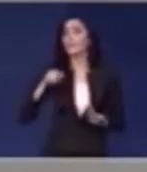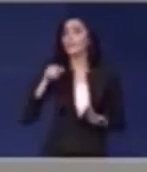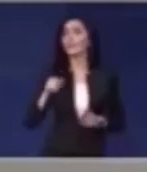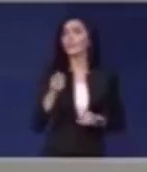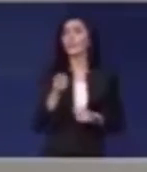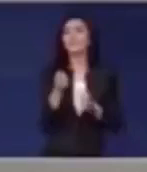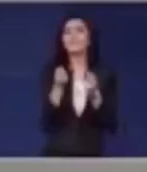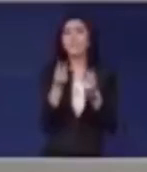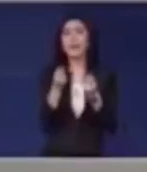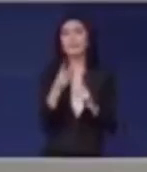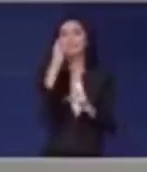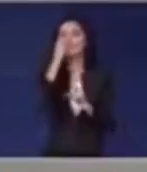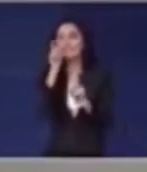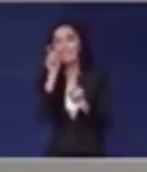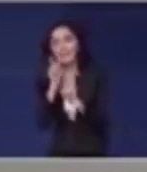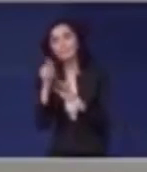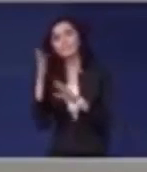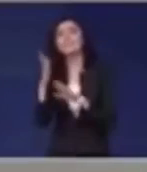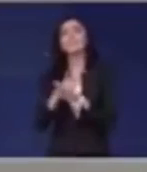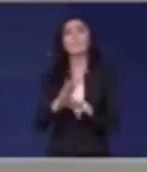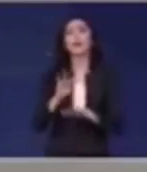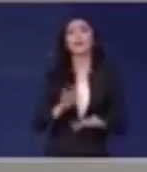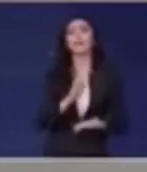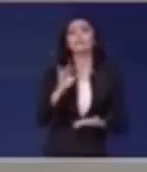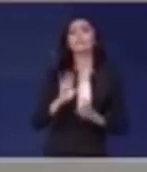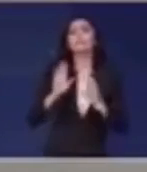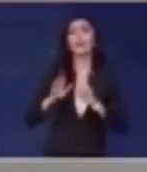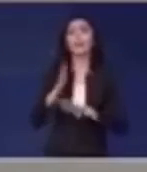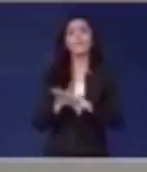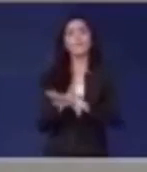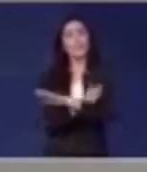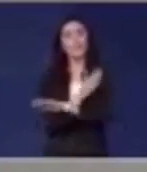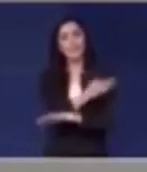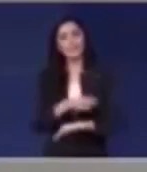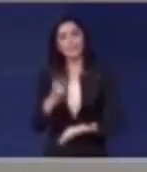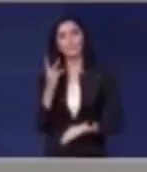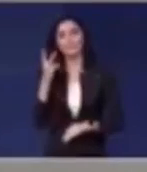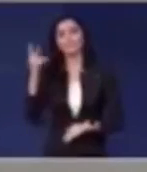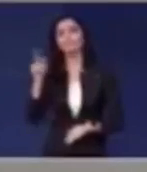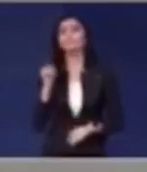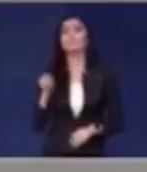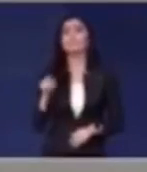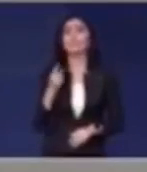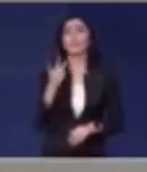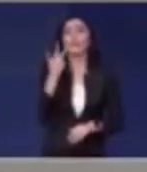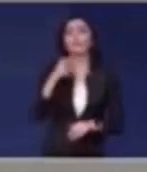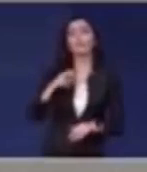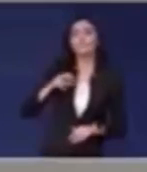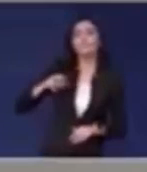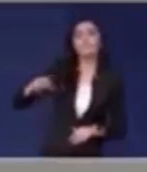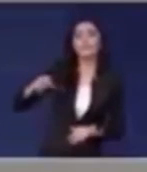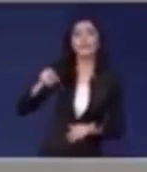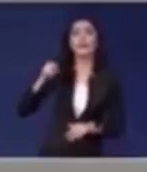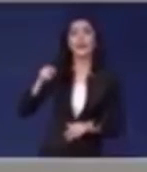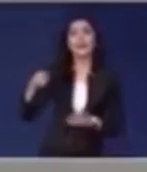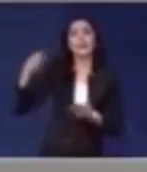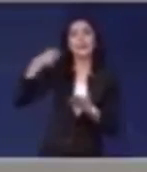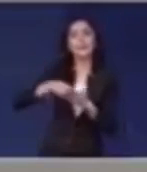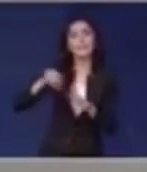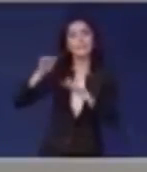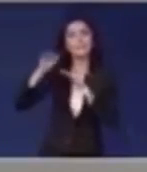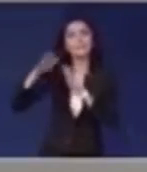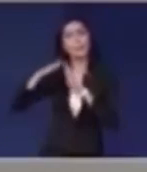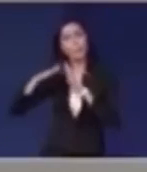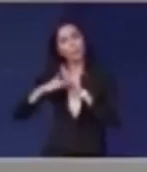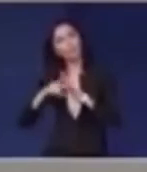salgın tedbirleri sebebiyle işsiz kalan vatandaşlarımıza yönelik üç faz nakit desteği